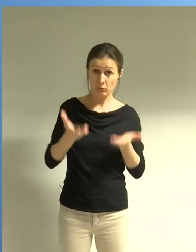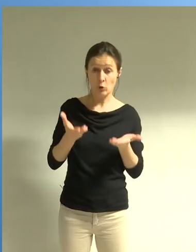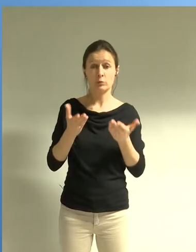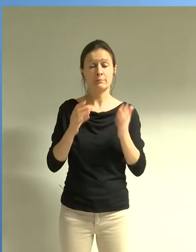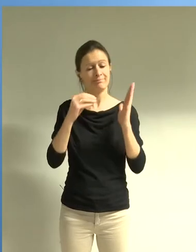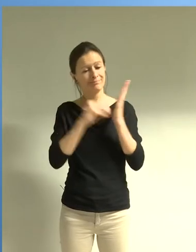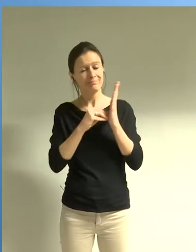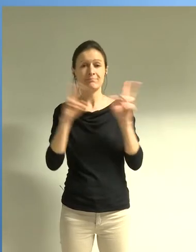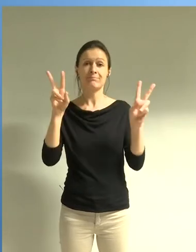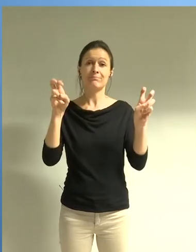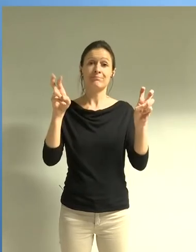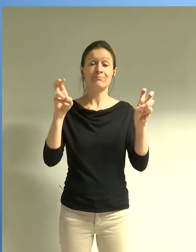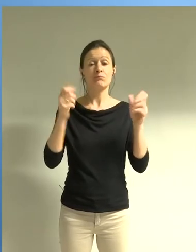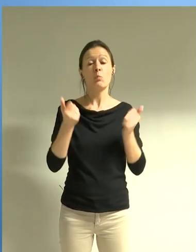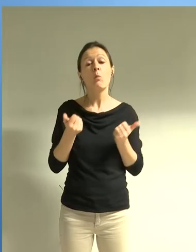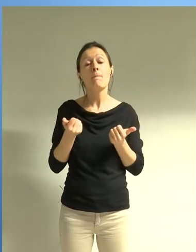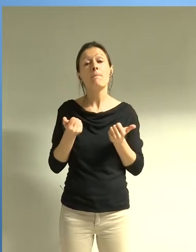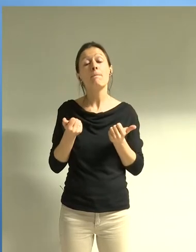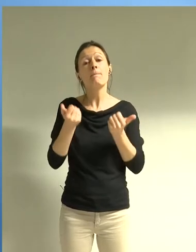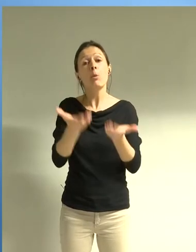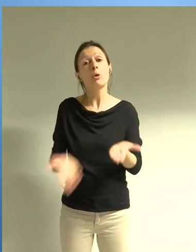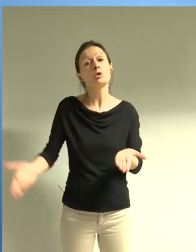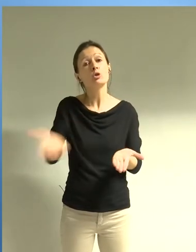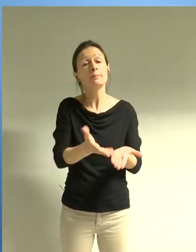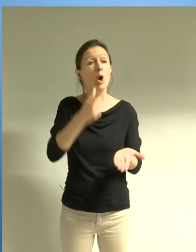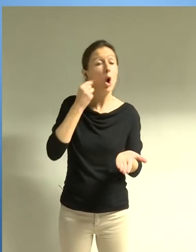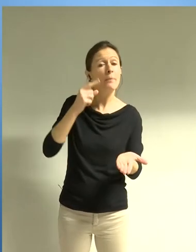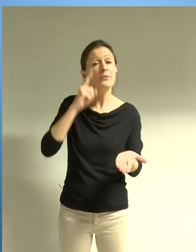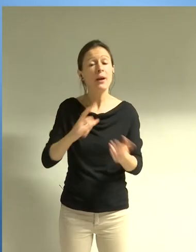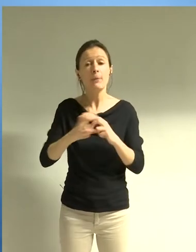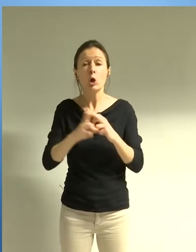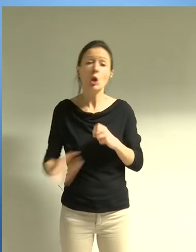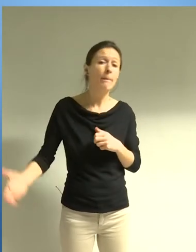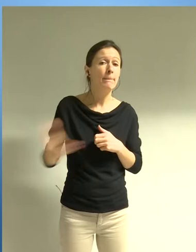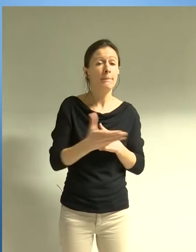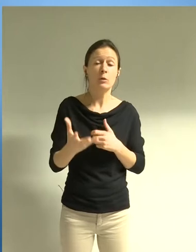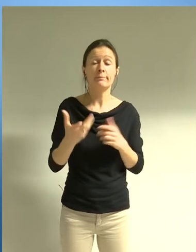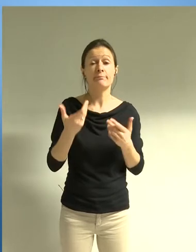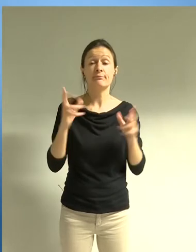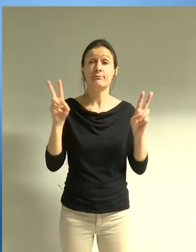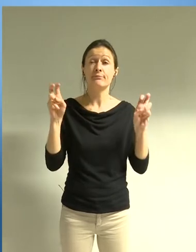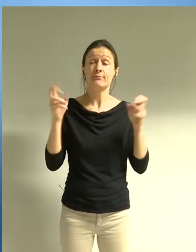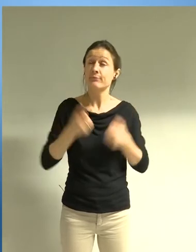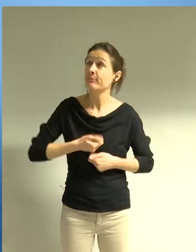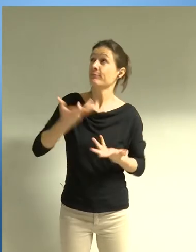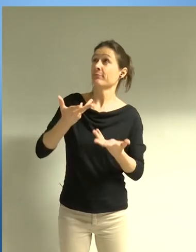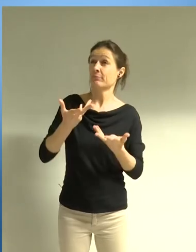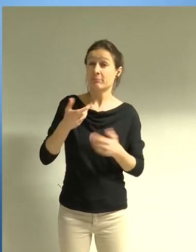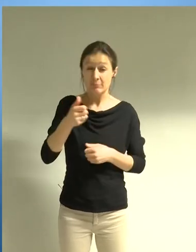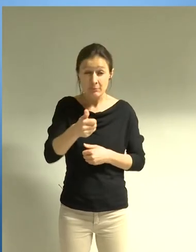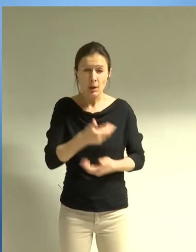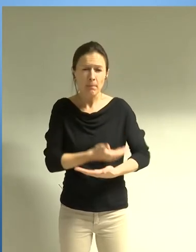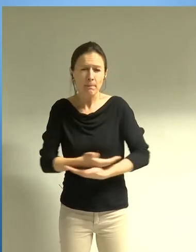permettre l'expression des grenoblois d'exister dans notre ville berceau de la révolution et de la démocratie participative avec le gam